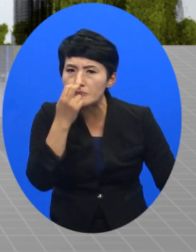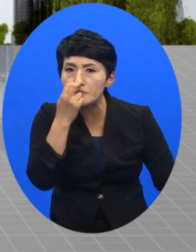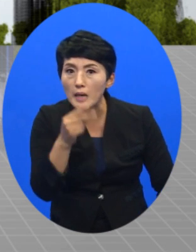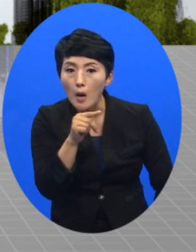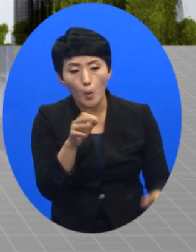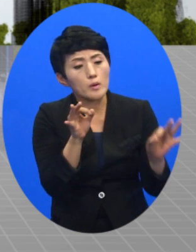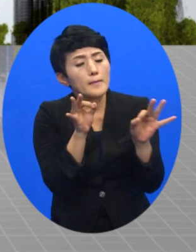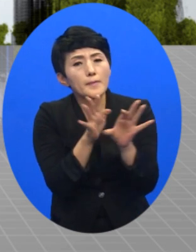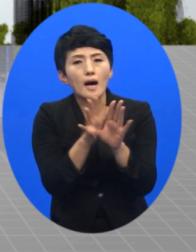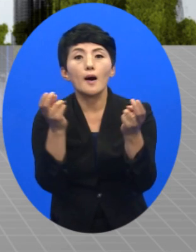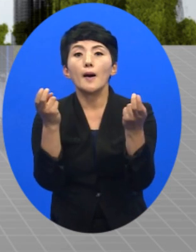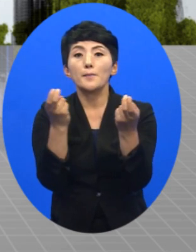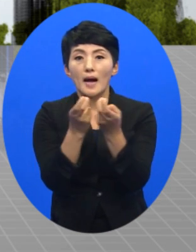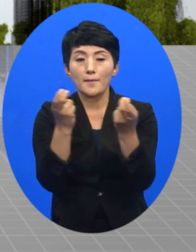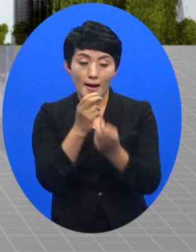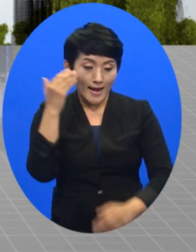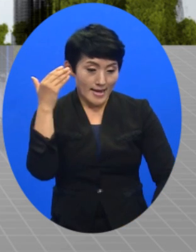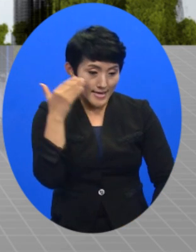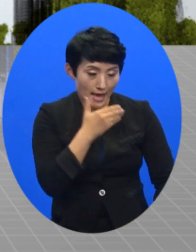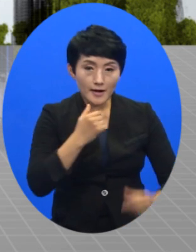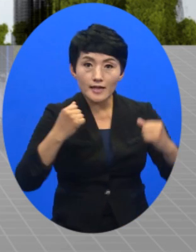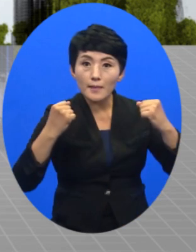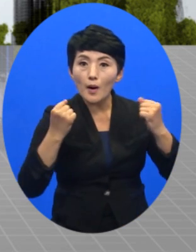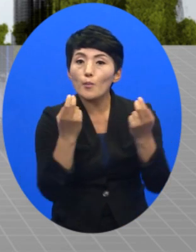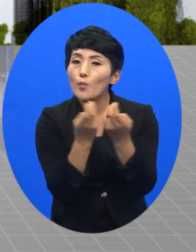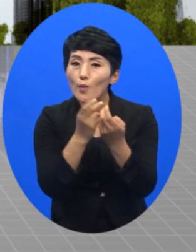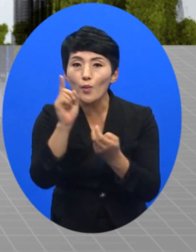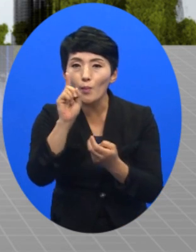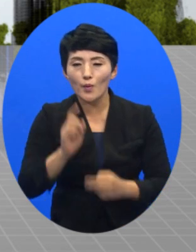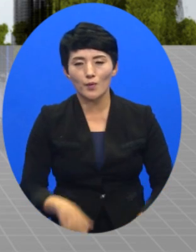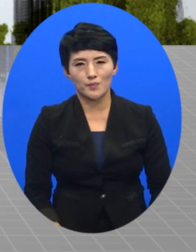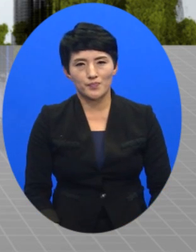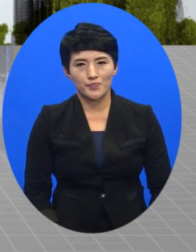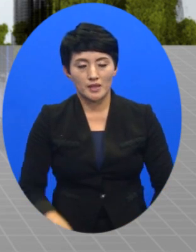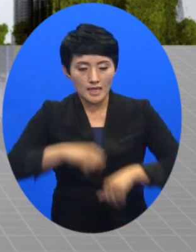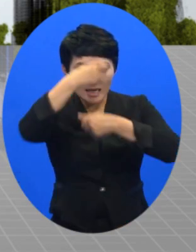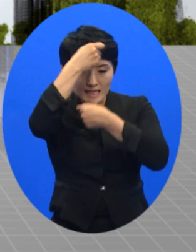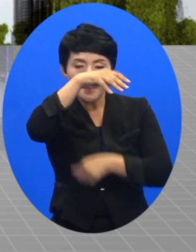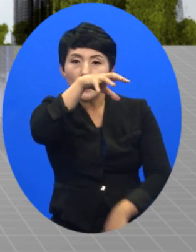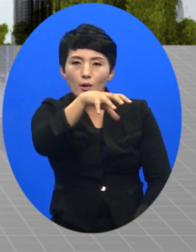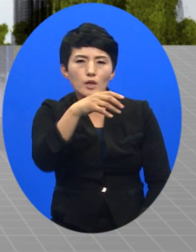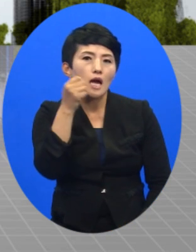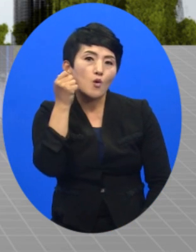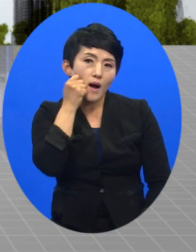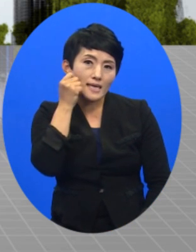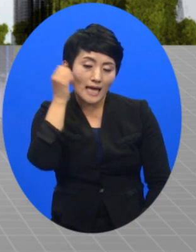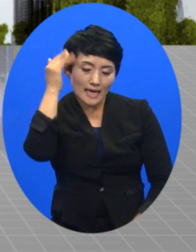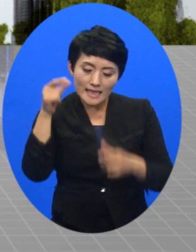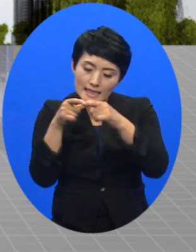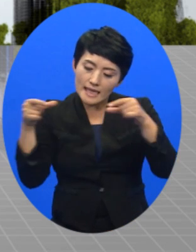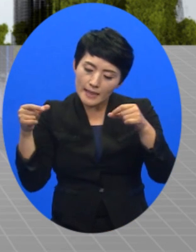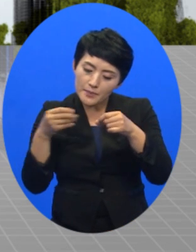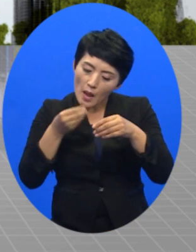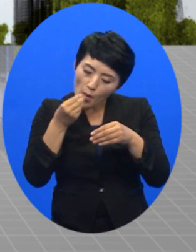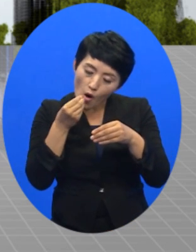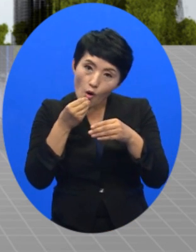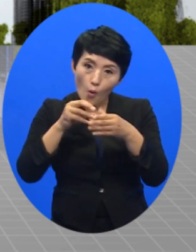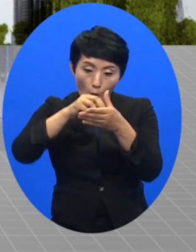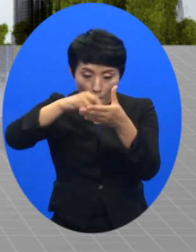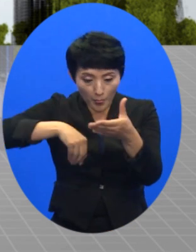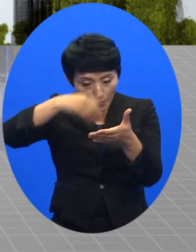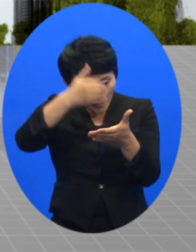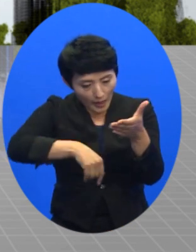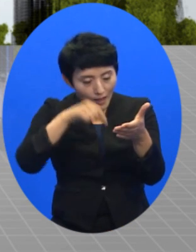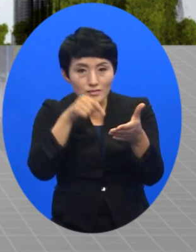방법으로 상쾌하고 보송보송하게 여름을 날 수 있습니다. 우선 신발장에 과자나 김을 구입하면 내용물과 함께